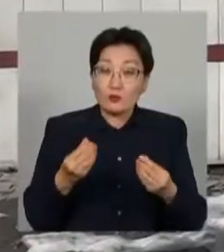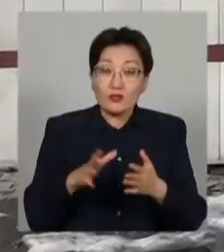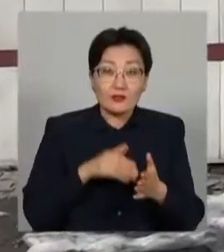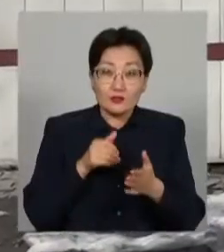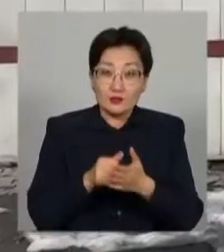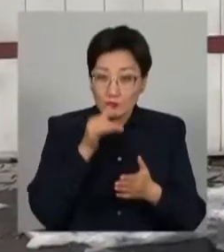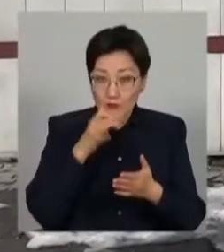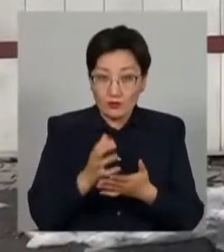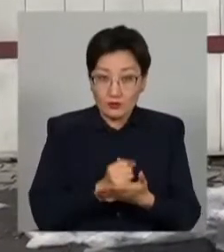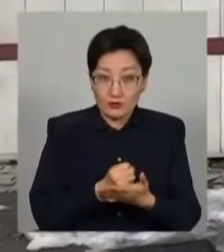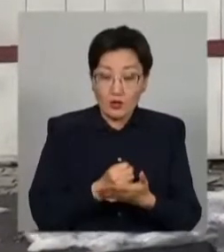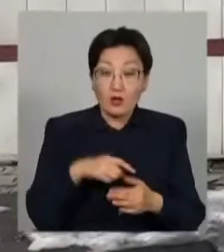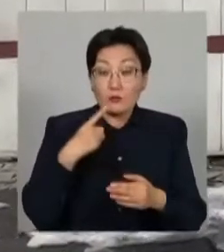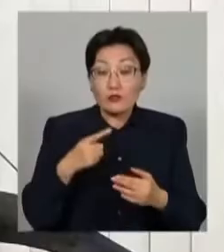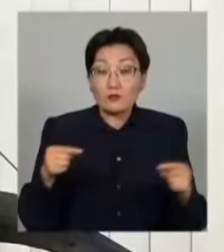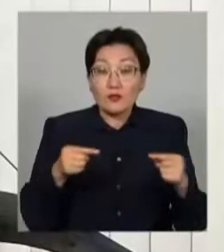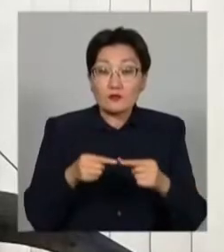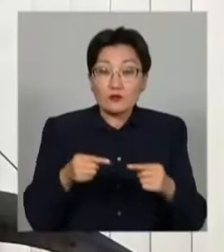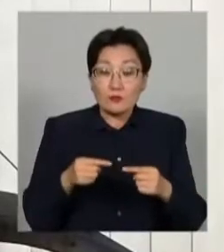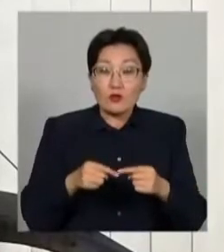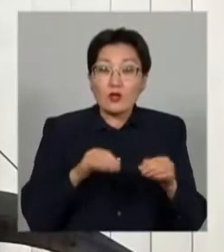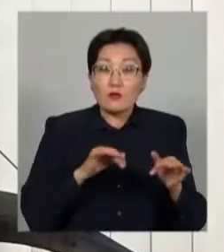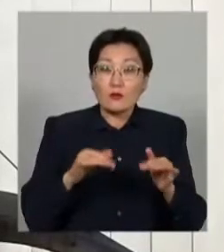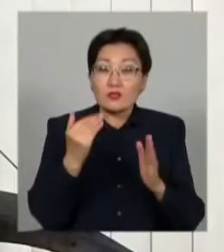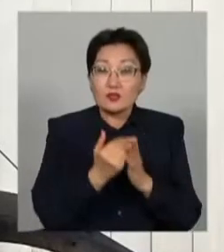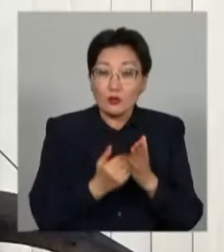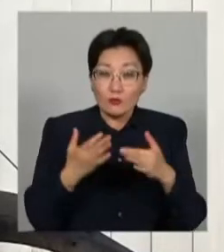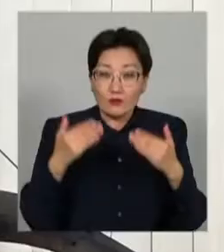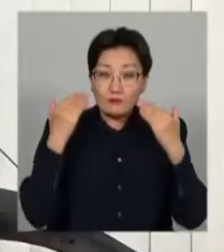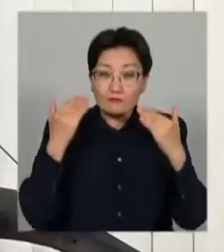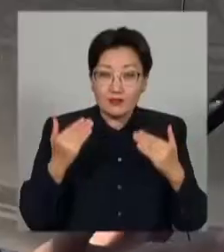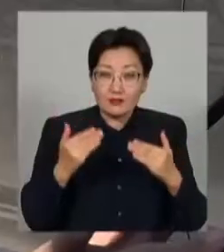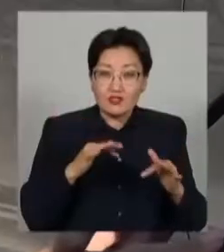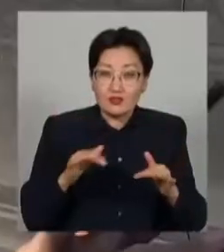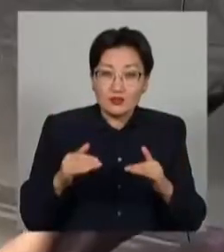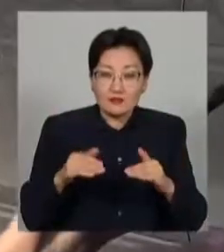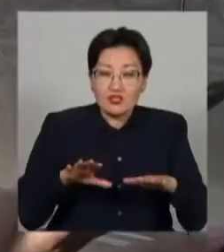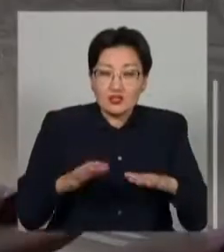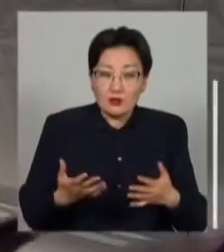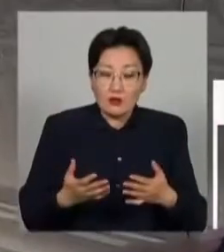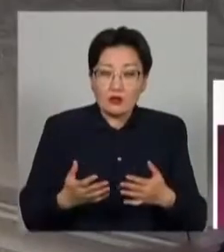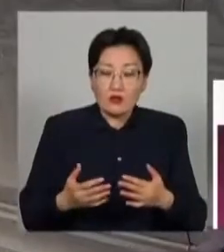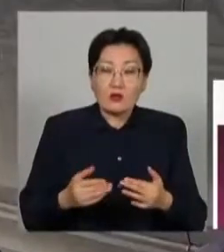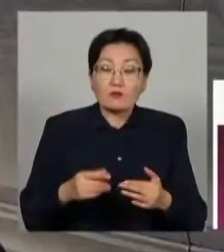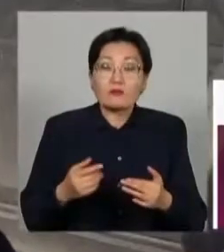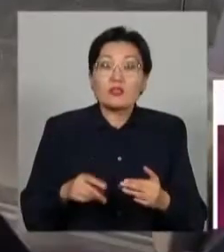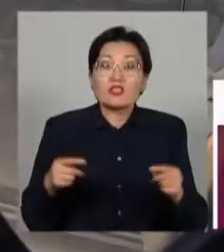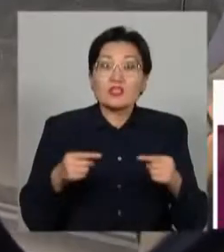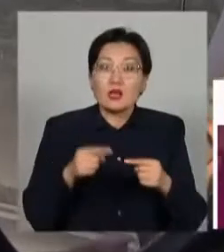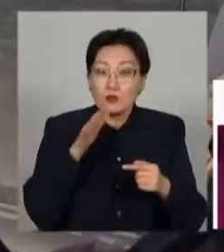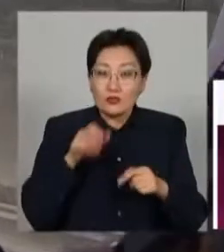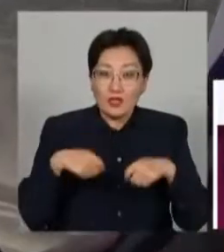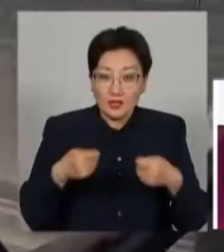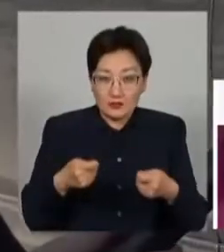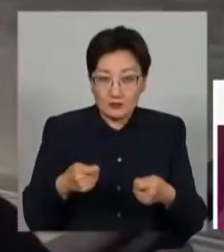әлі ала алмай әлек. Сөздерінше нақты бір алгоритм жоқ. Белгісіздіктен шаршадық дейді. 7 дней, 10 дней. Ең болмаса нақты уақытын